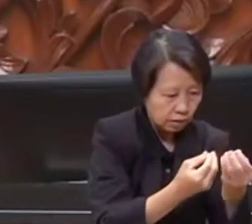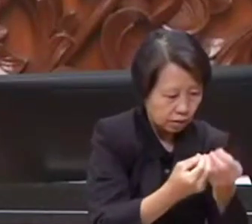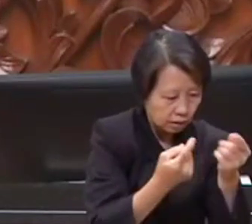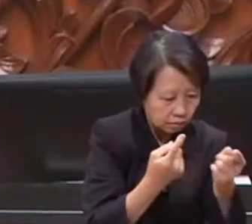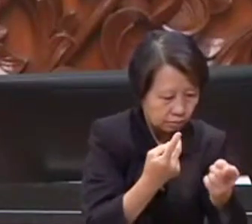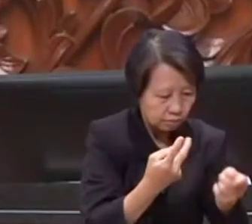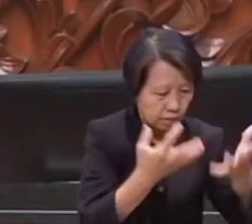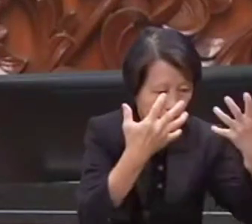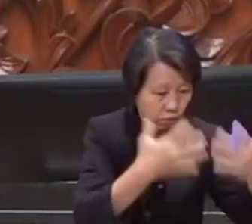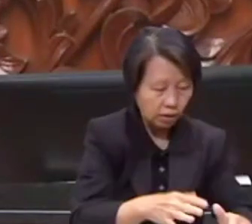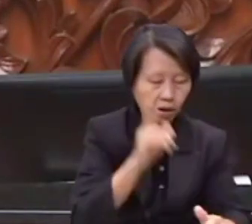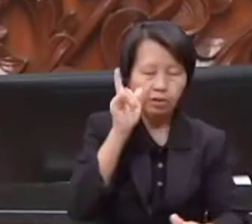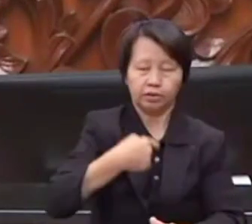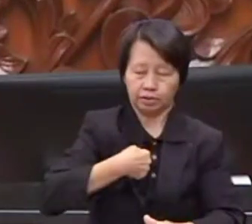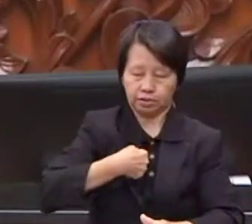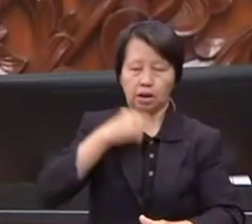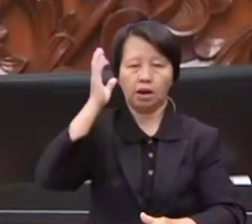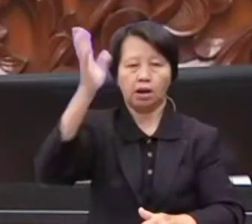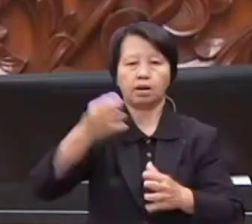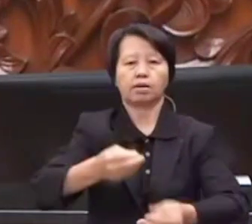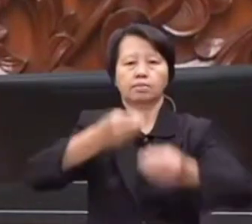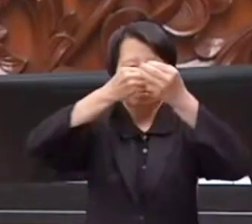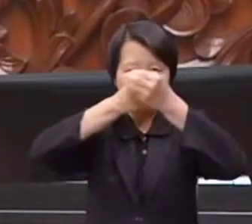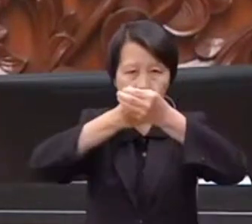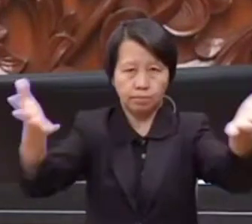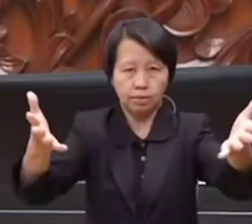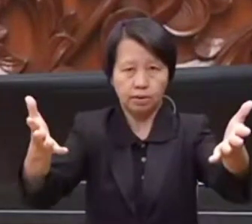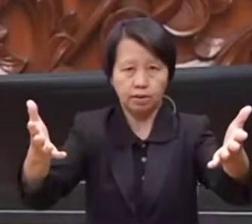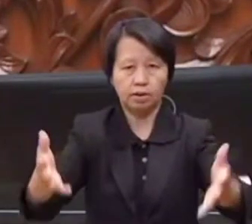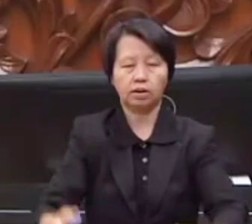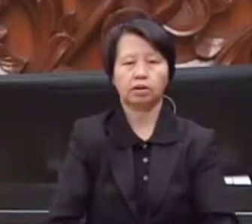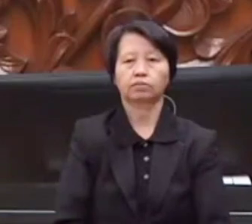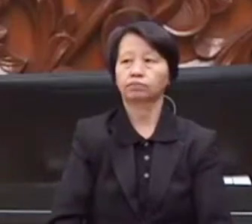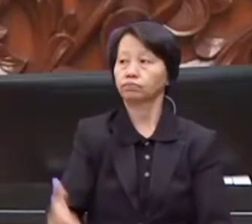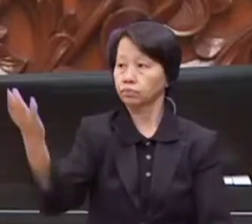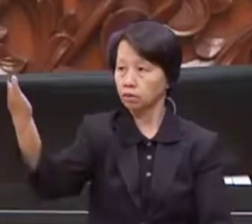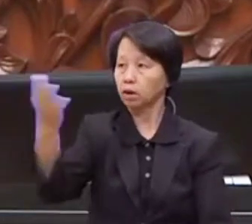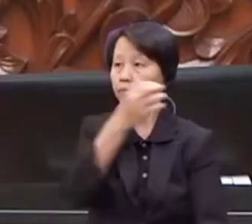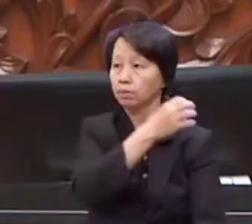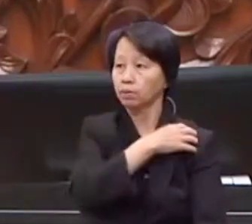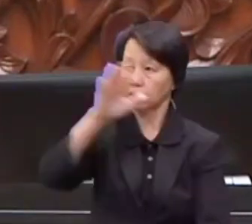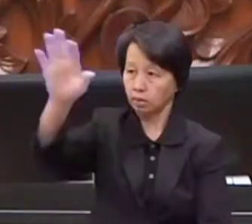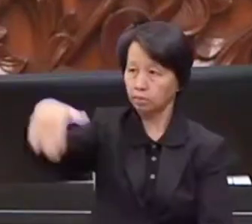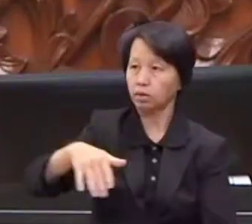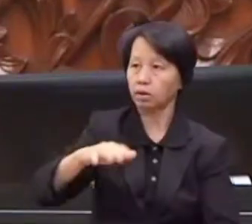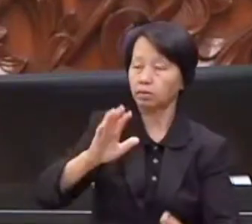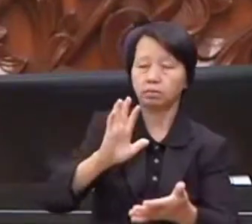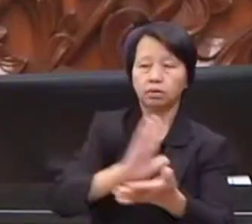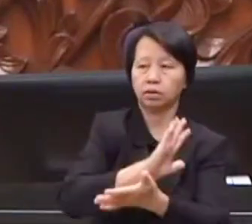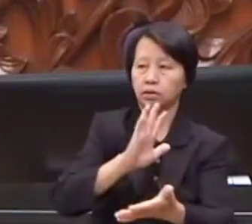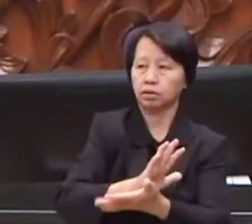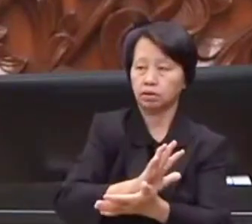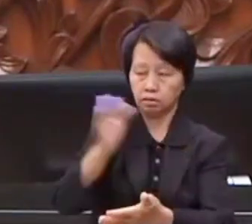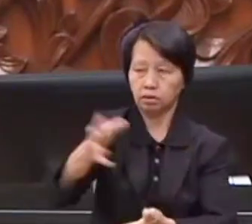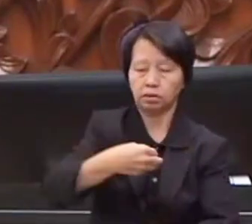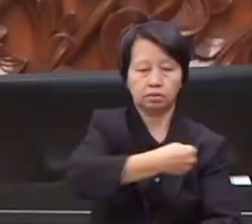dikira pegawai yang berkenaan saya datang ke majelis-kertas